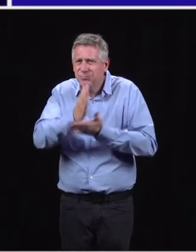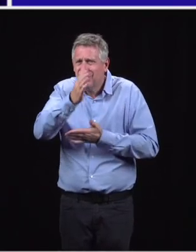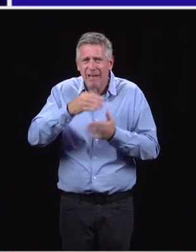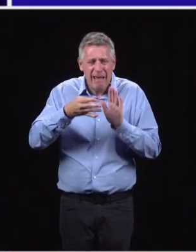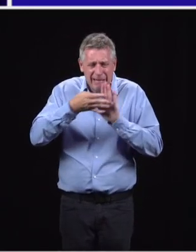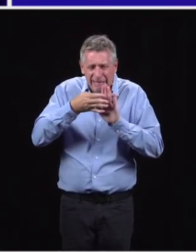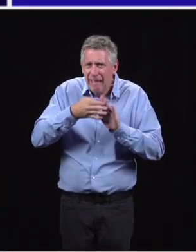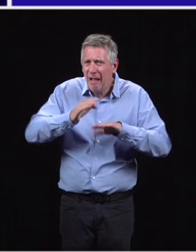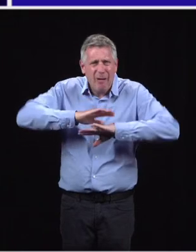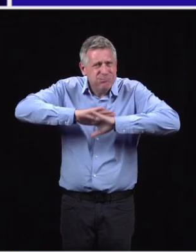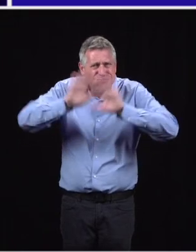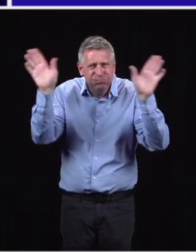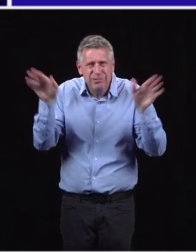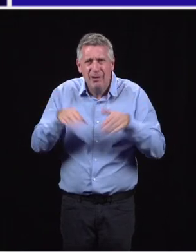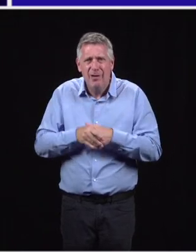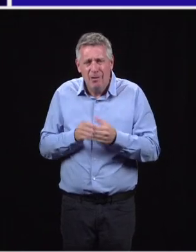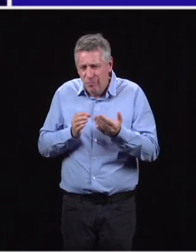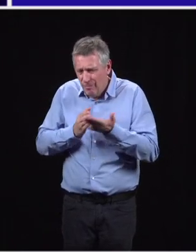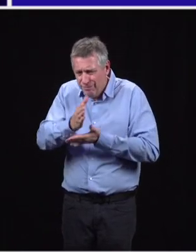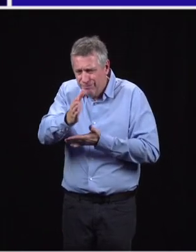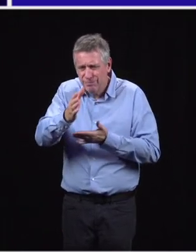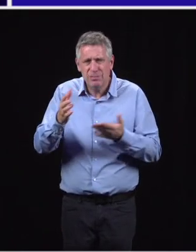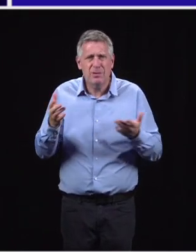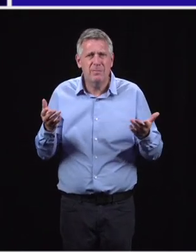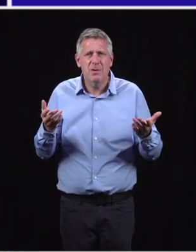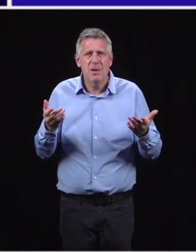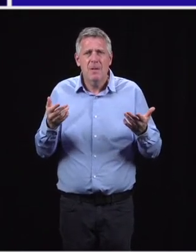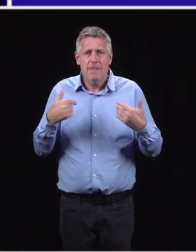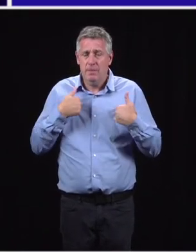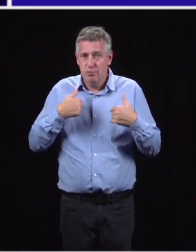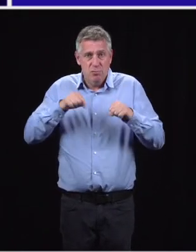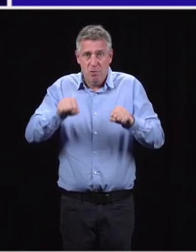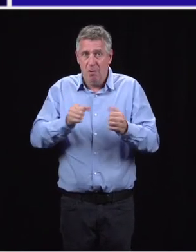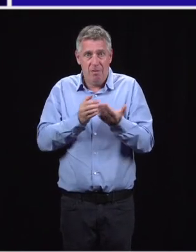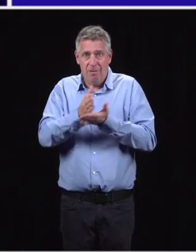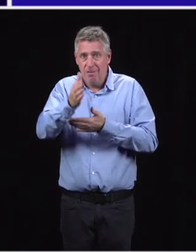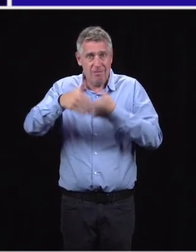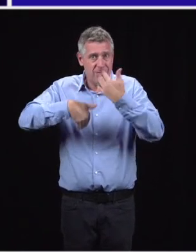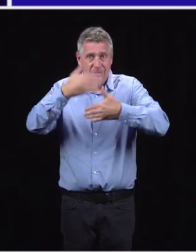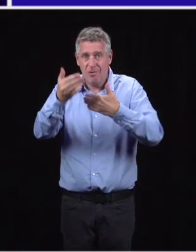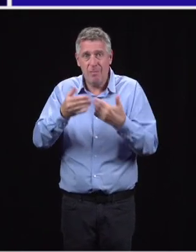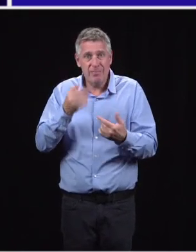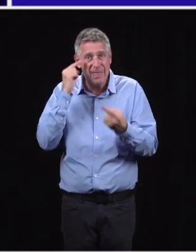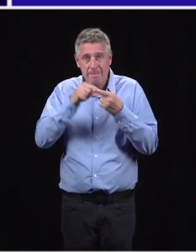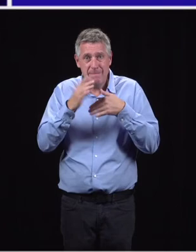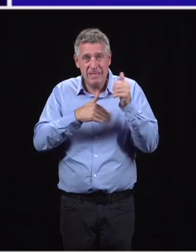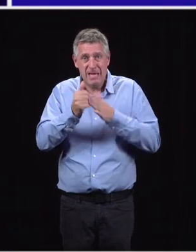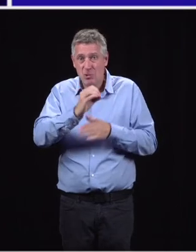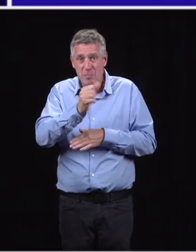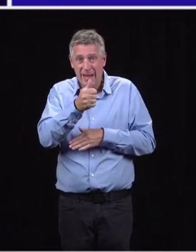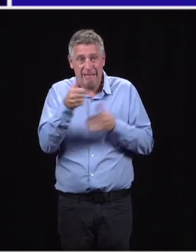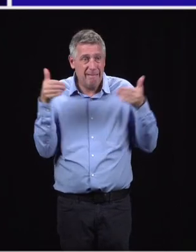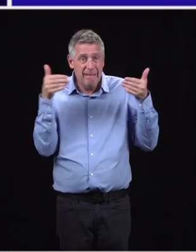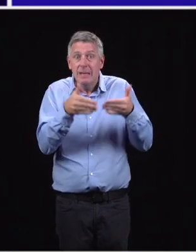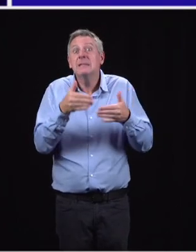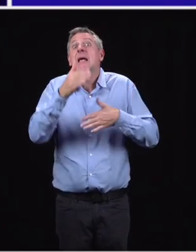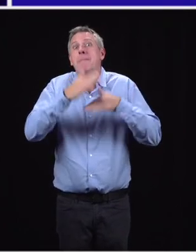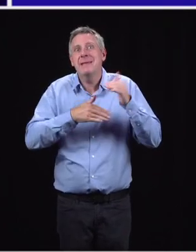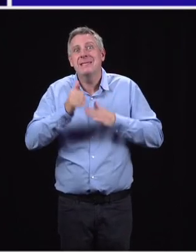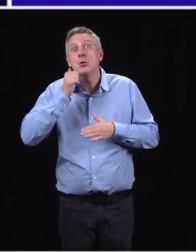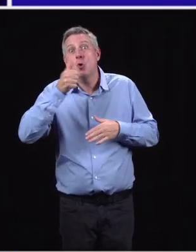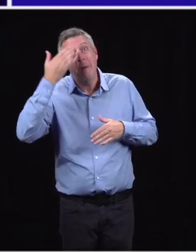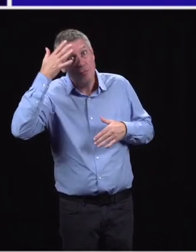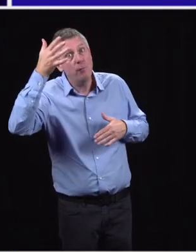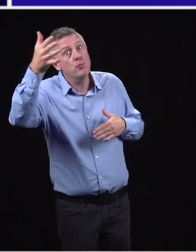y a pas de critères qui qui fait que que qui peut nous empêcher en fait nous orienter vers une médecine numérique et en plus les métiers de demain concrètement